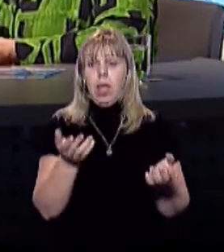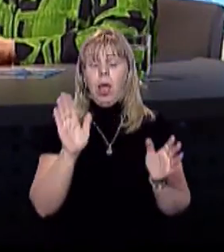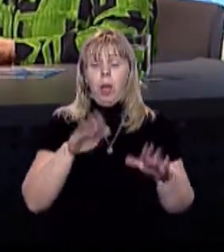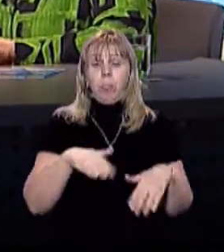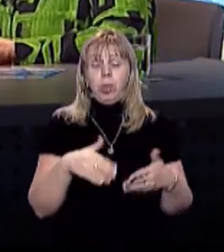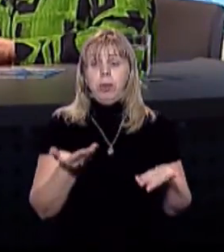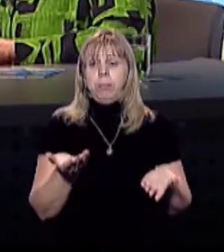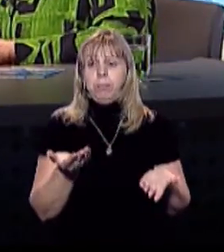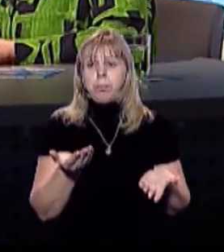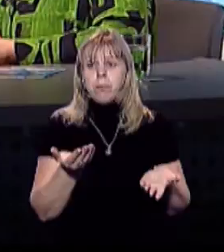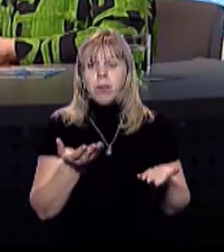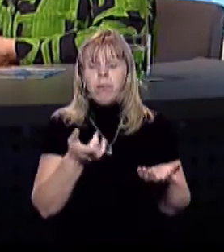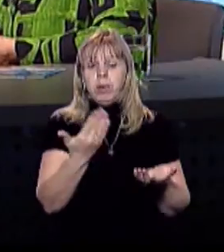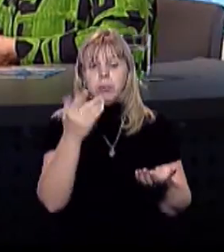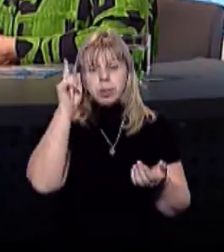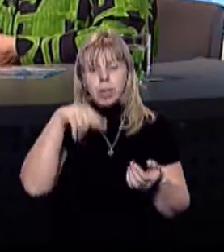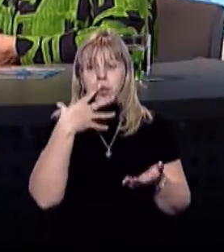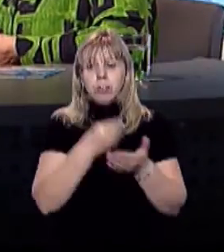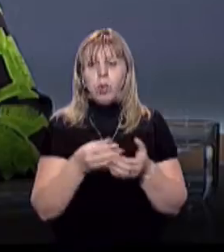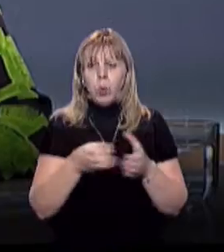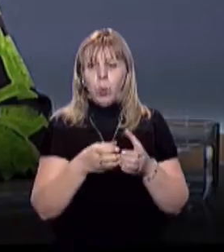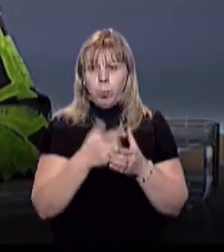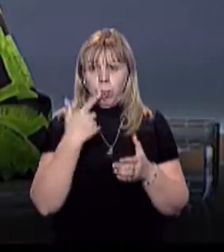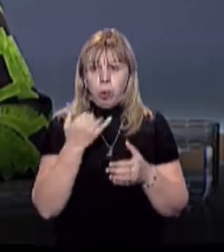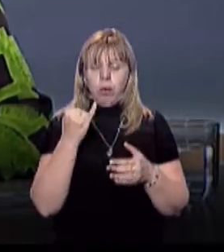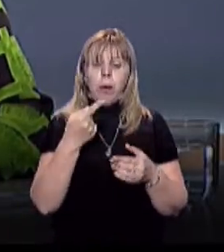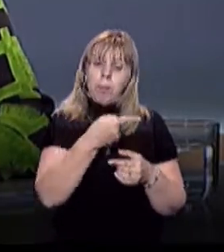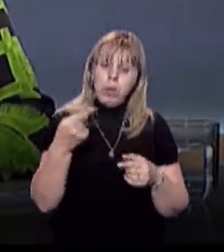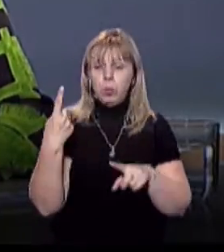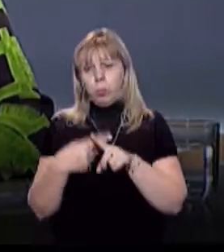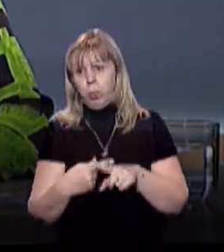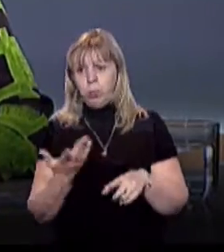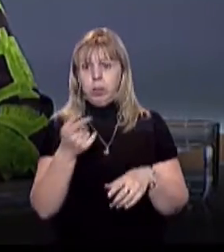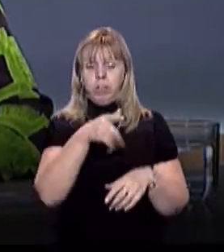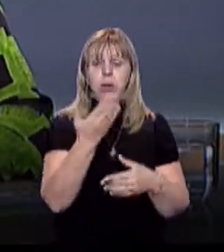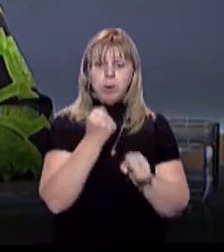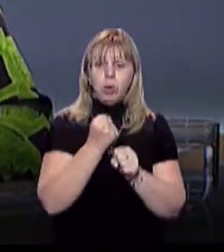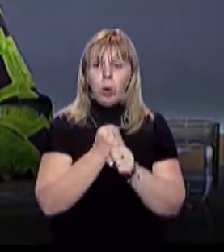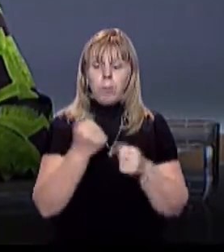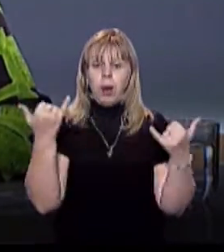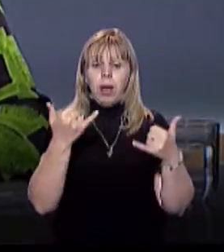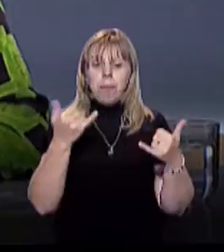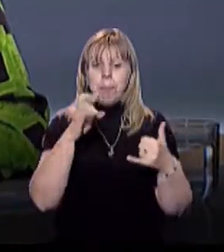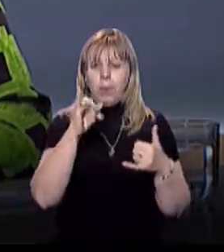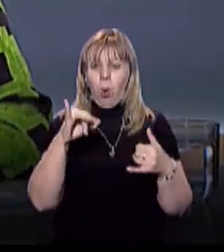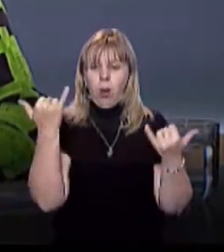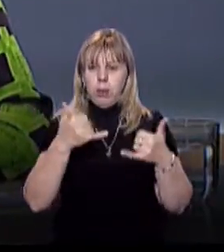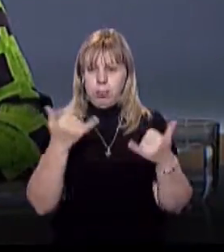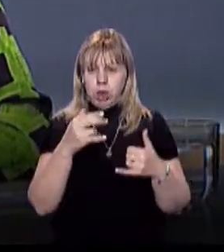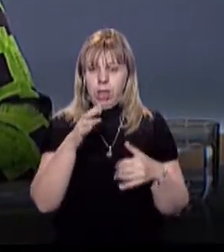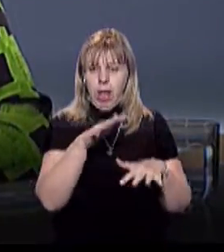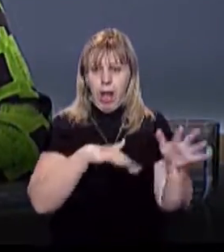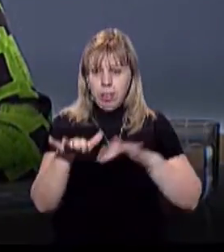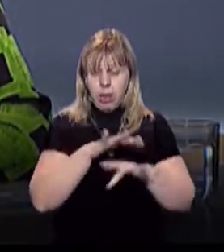Потім ви будете знати свою групу і резус-фактор. Вам зроблять біохімічні аналізи. Ну